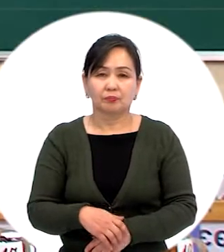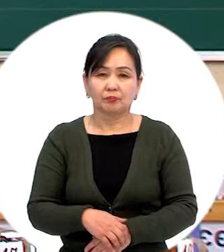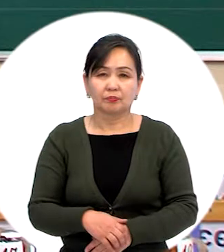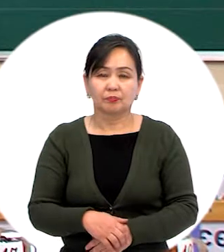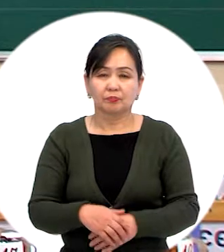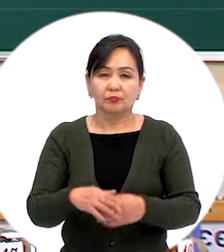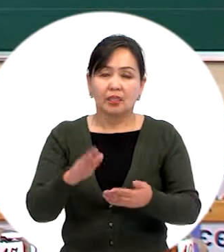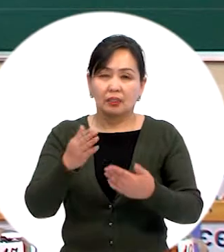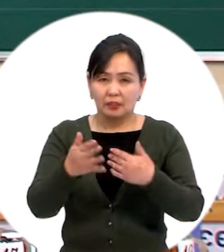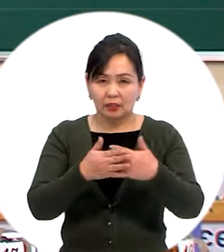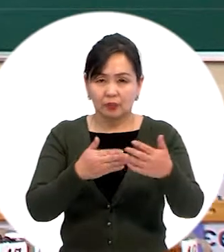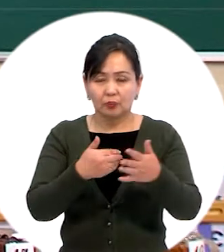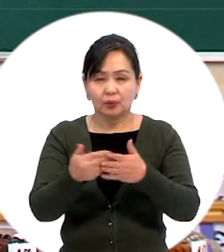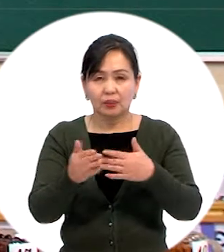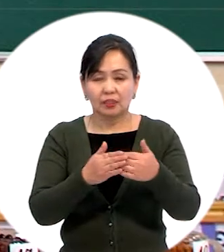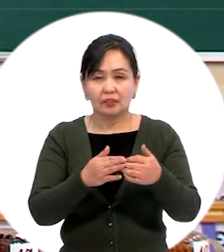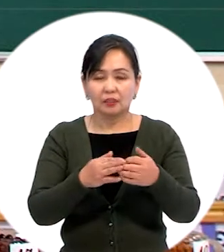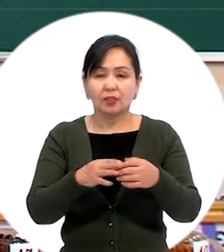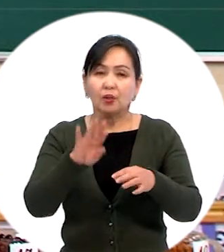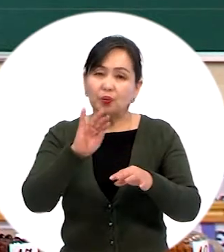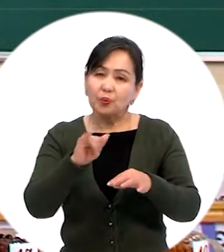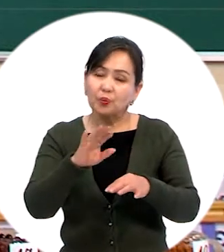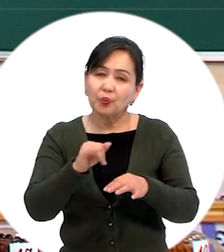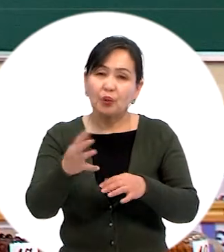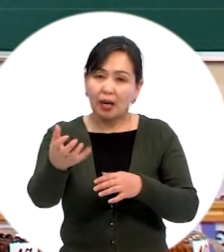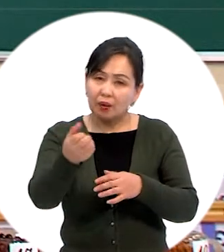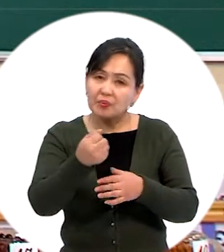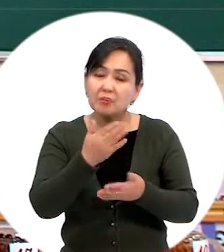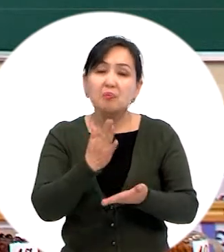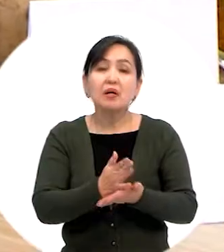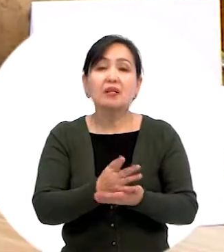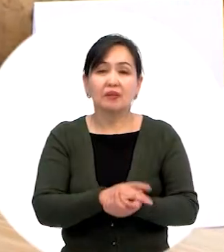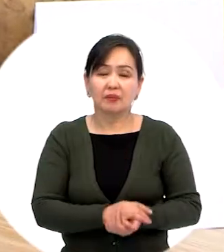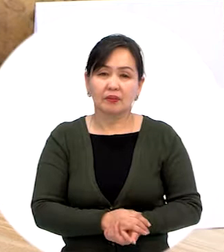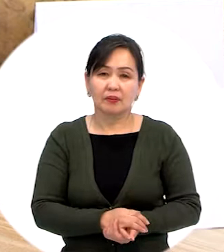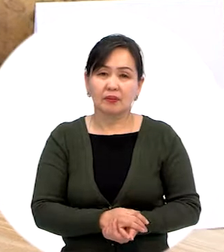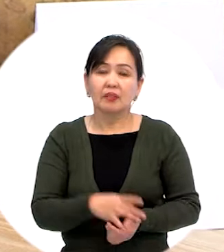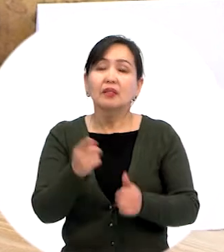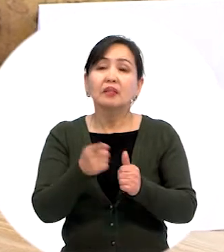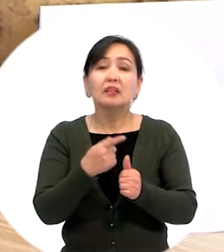За, багш нь дэлгүүрээс та нарт ямар төрлийн хүнснүүд авчирсан байна уу?